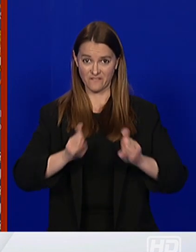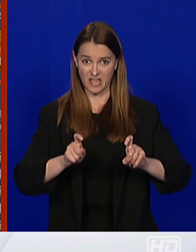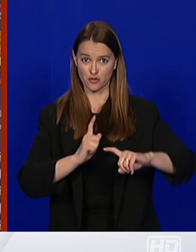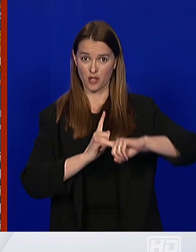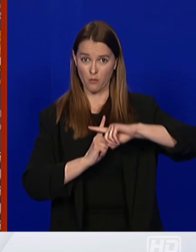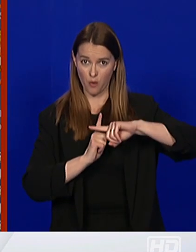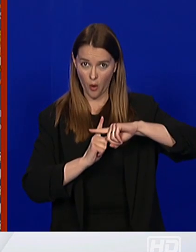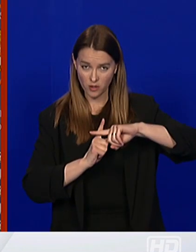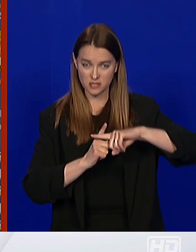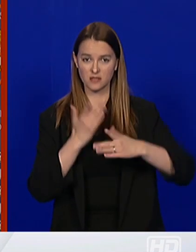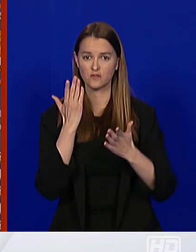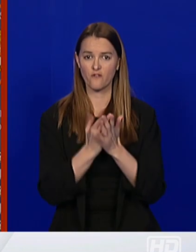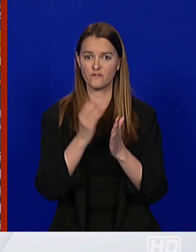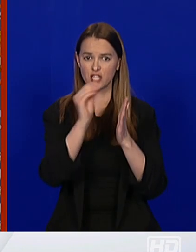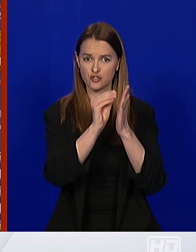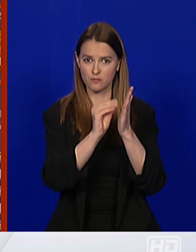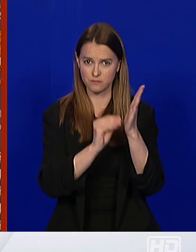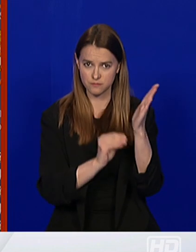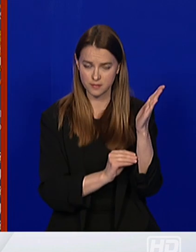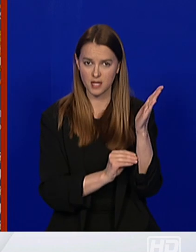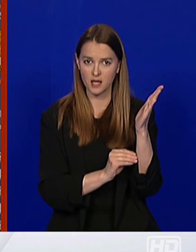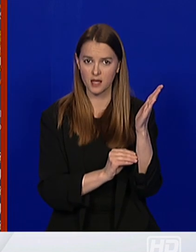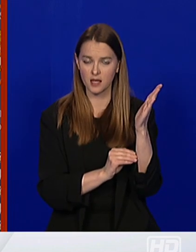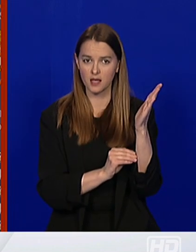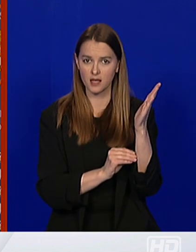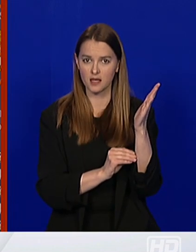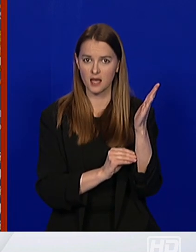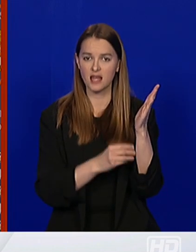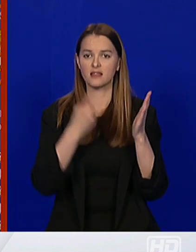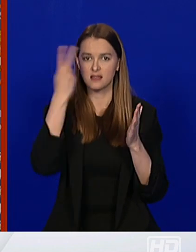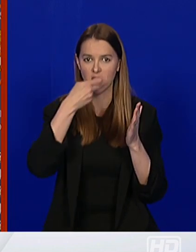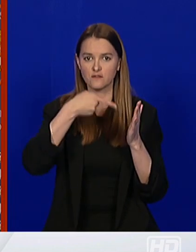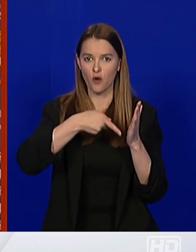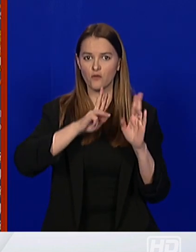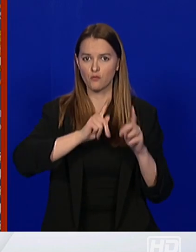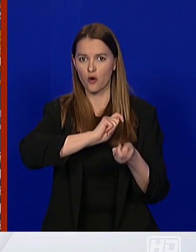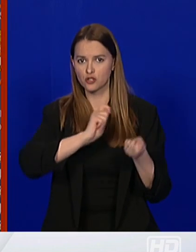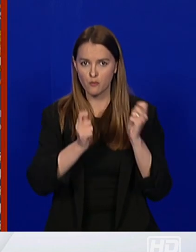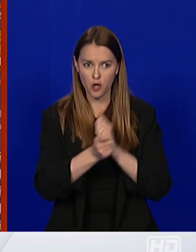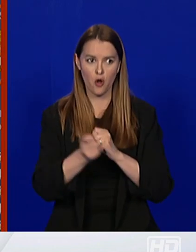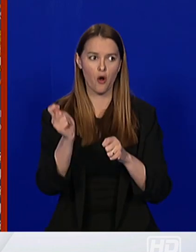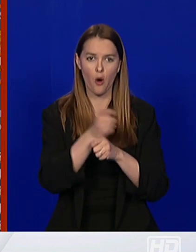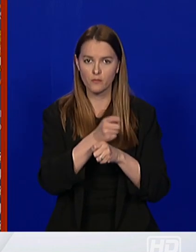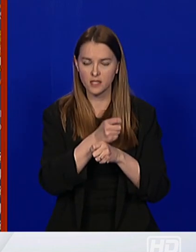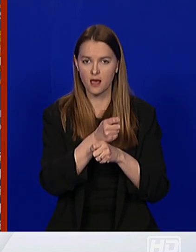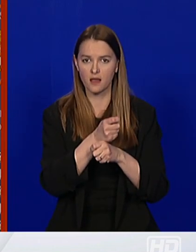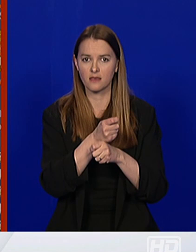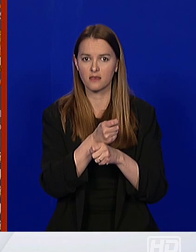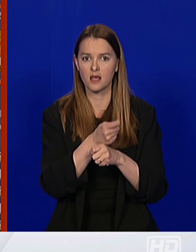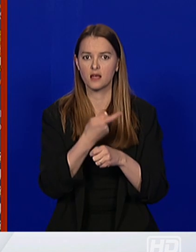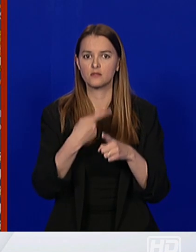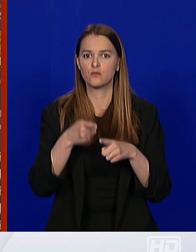jer postoji mogućnost modifikacije te baze podataka. Dakle, i epidemiolog i osoba koja liječi osobu